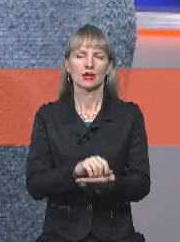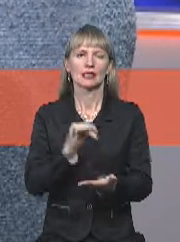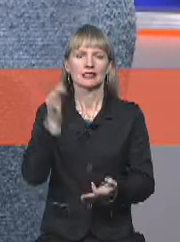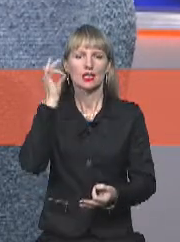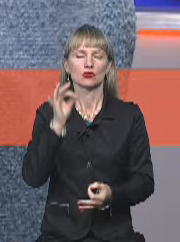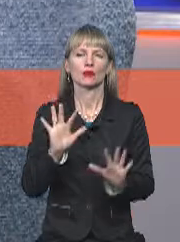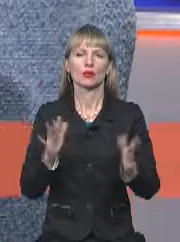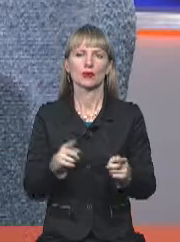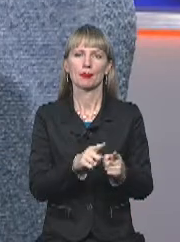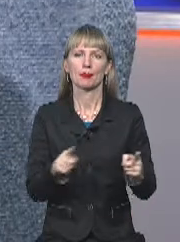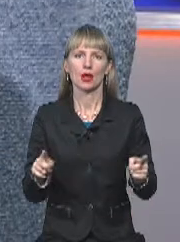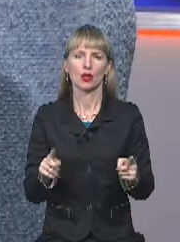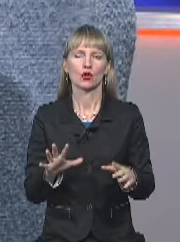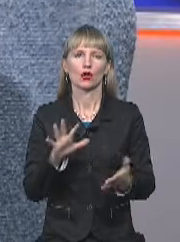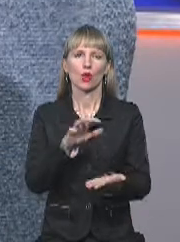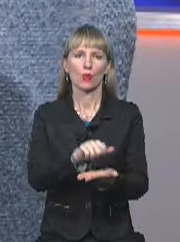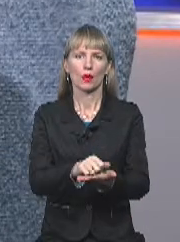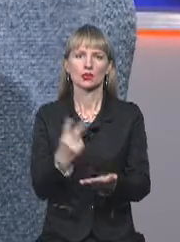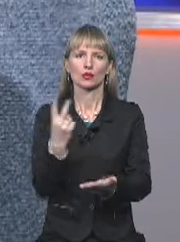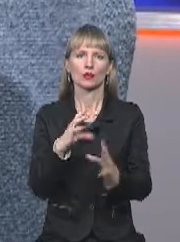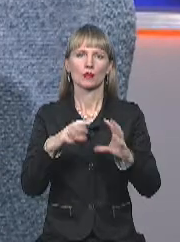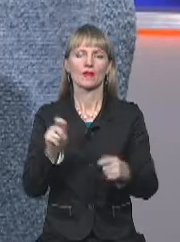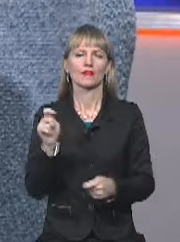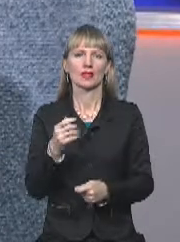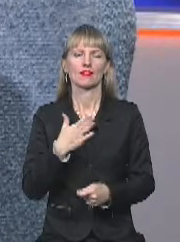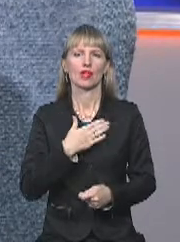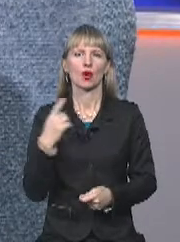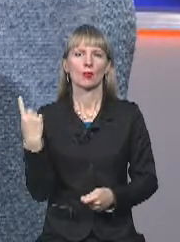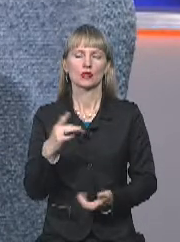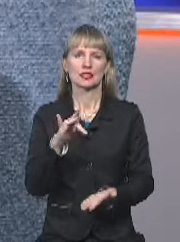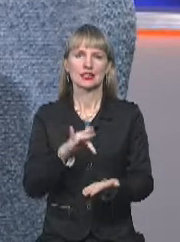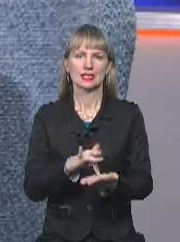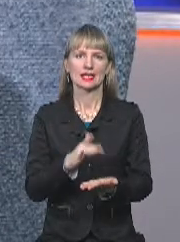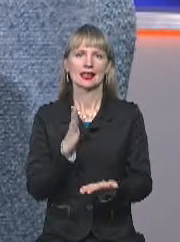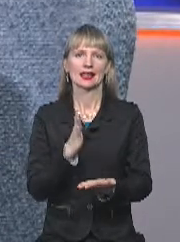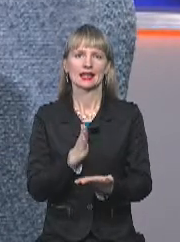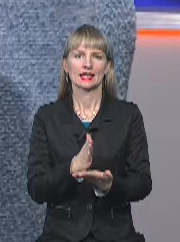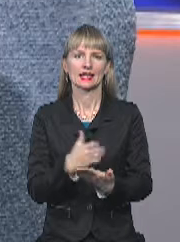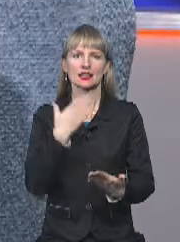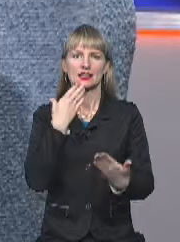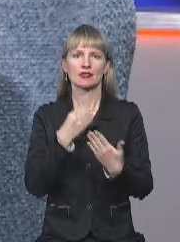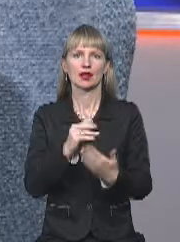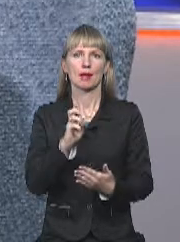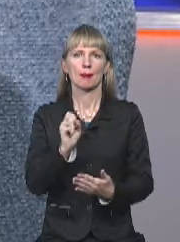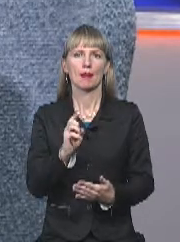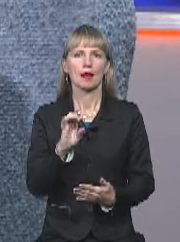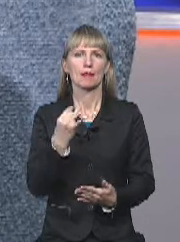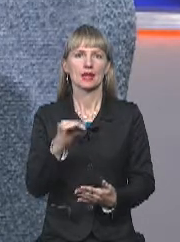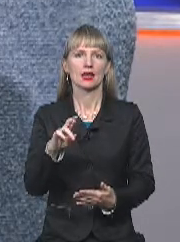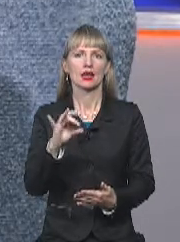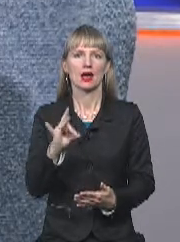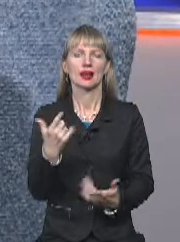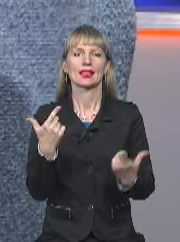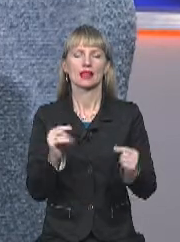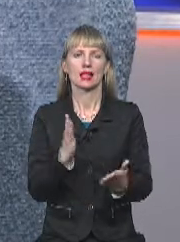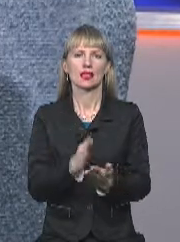події періоду окупації Другої світової війни. В нашому обласному центрі є свій Бабій Яр, де знаходиться